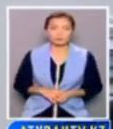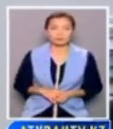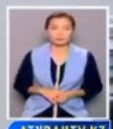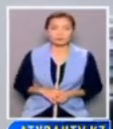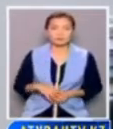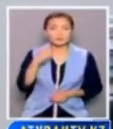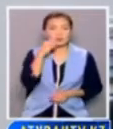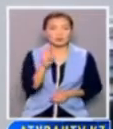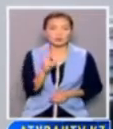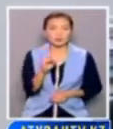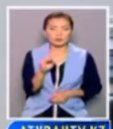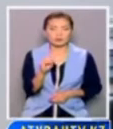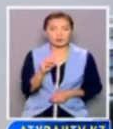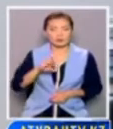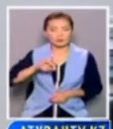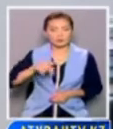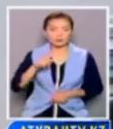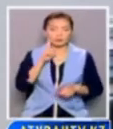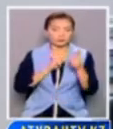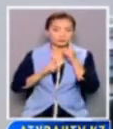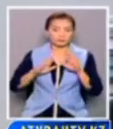Мәскеуде Кремльде өткен жиналыста